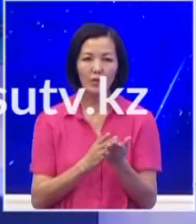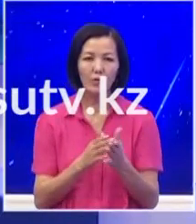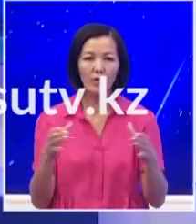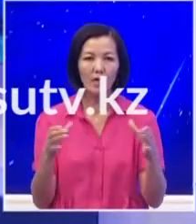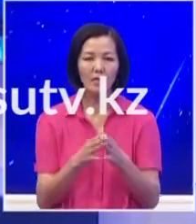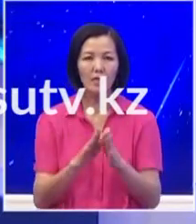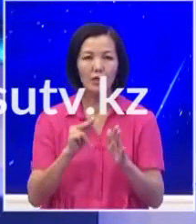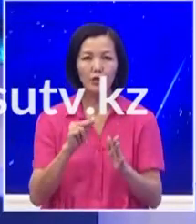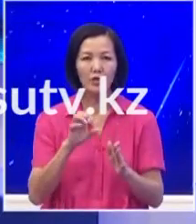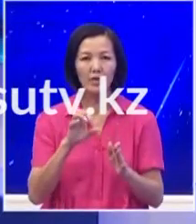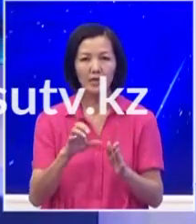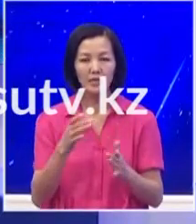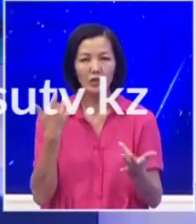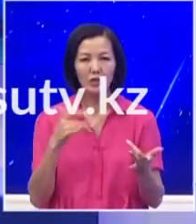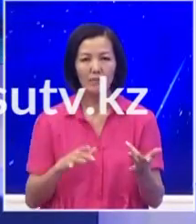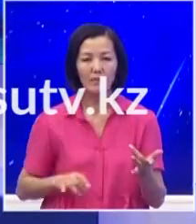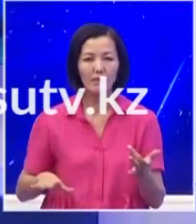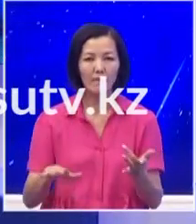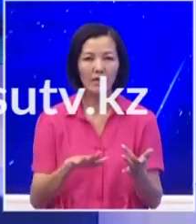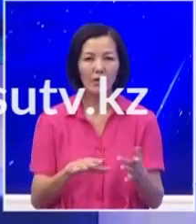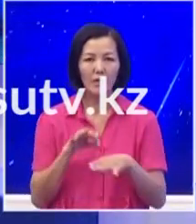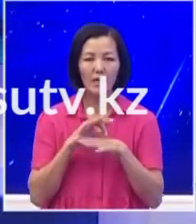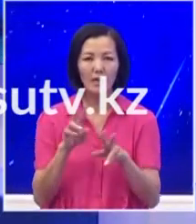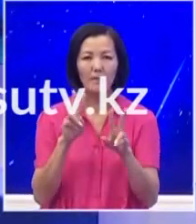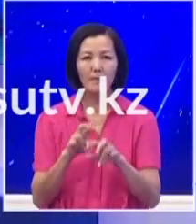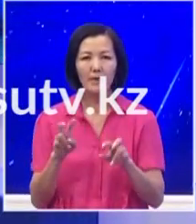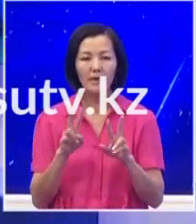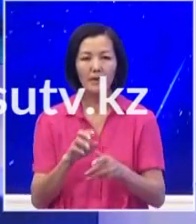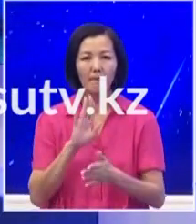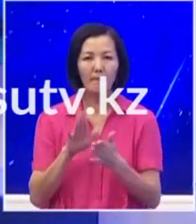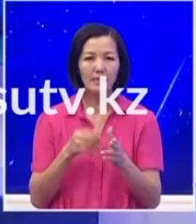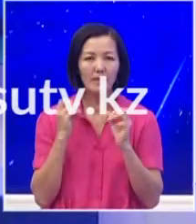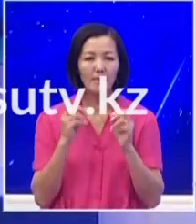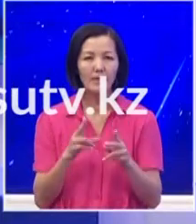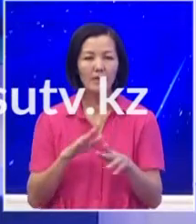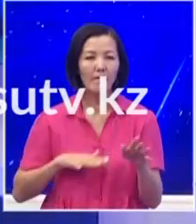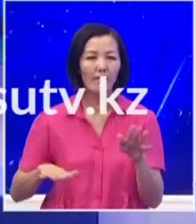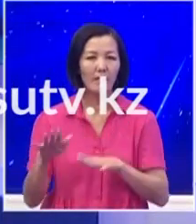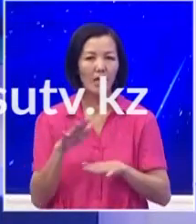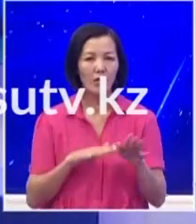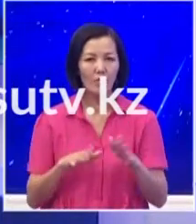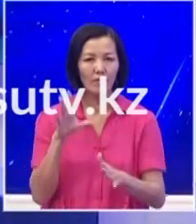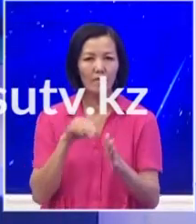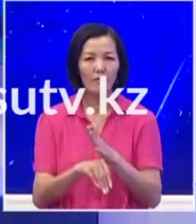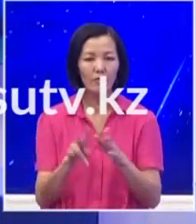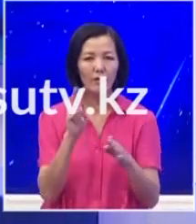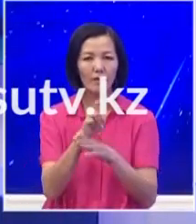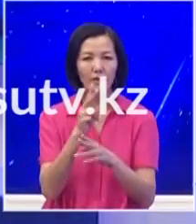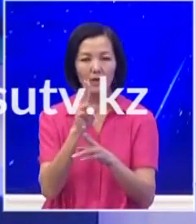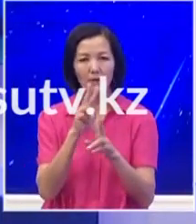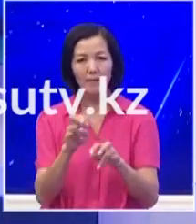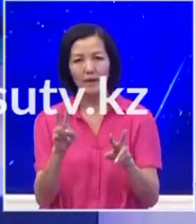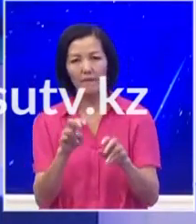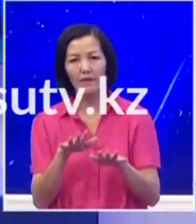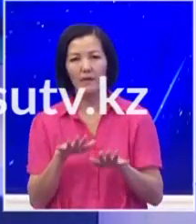отдела чрезвычайных ситуаций Жамбылского района провели рейд по соблюдению безопасности на водоемах. В ходе объезда осуществлялась